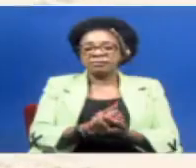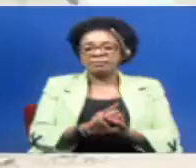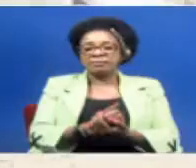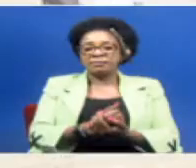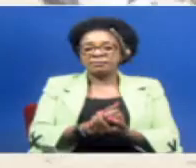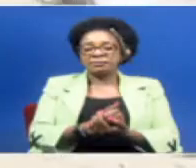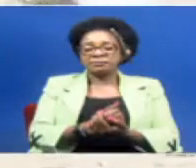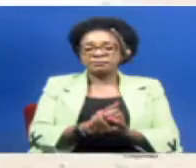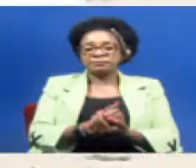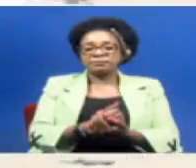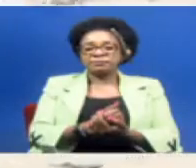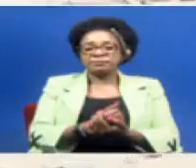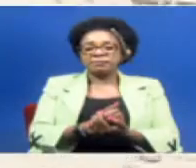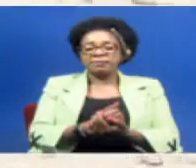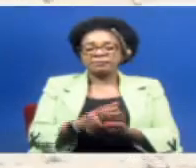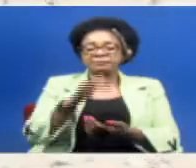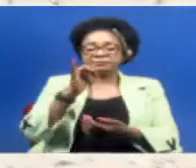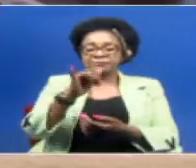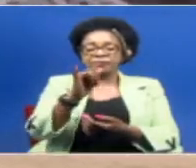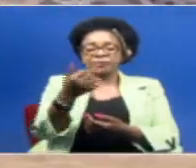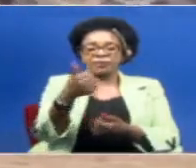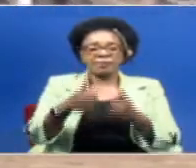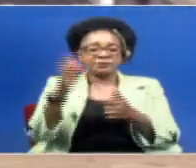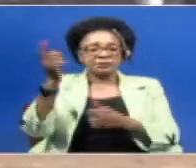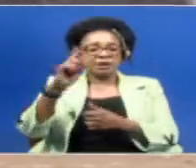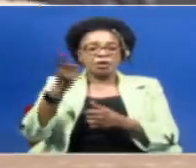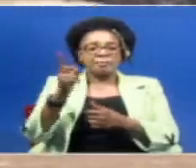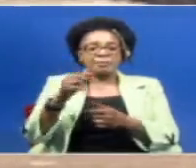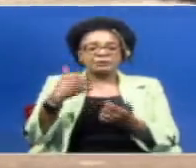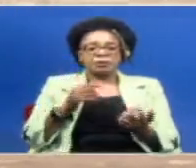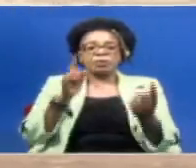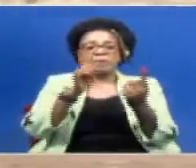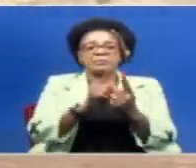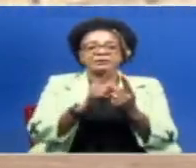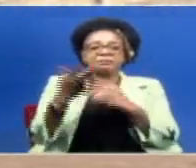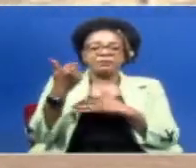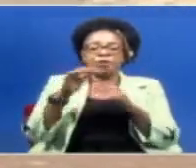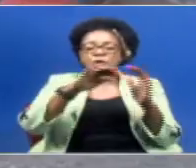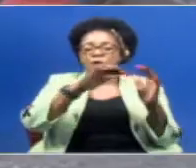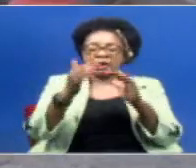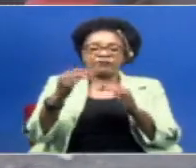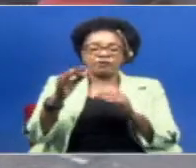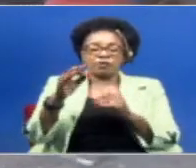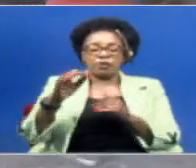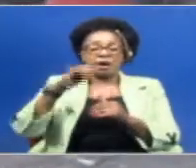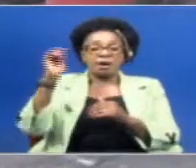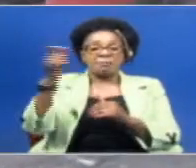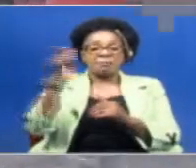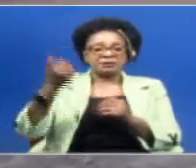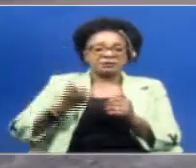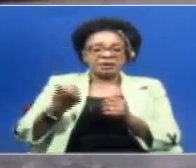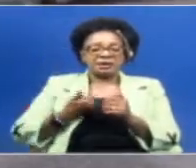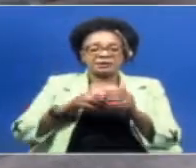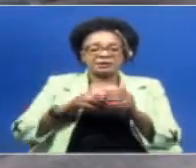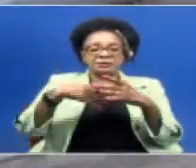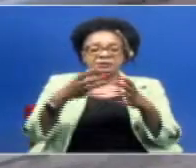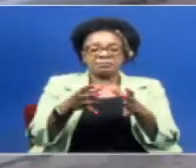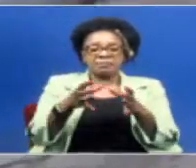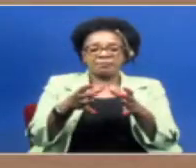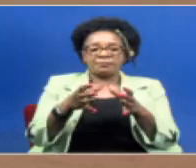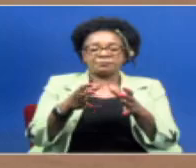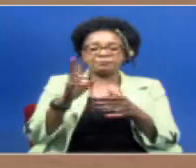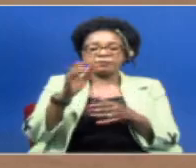Katika mtaa wa Umoja tu hapa jijini Nairobi, na kutana na aliyekuwa mlinda lango wa Harambee Starlets, Veronica Achieng akielekea shule ya